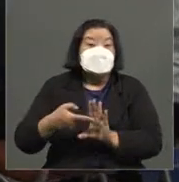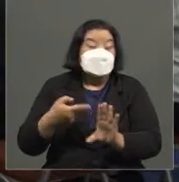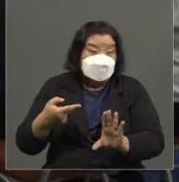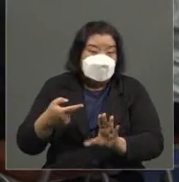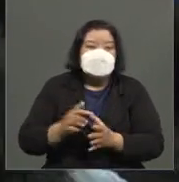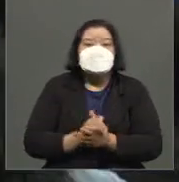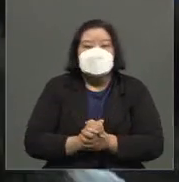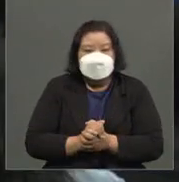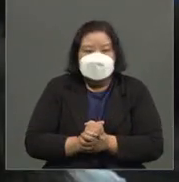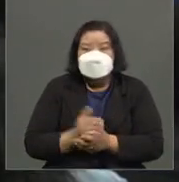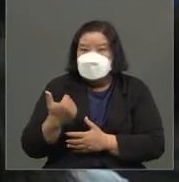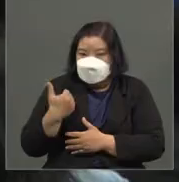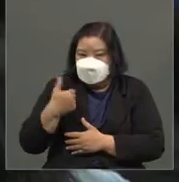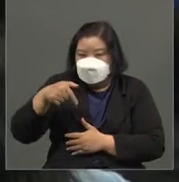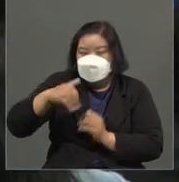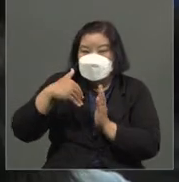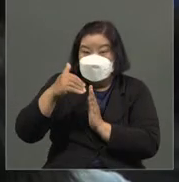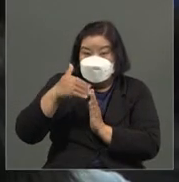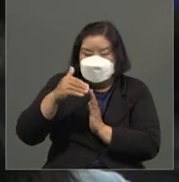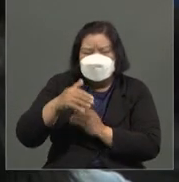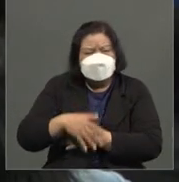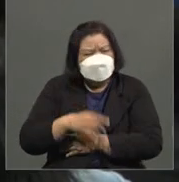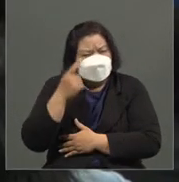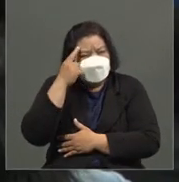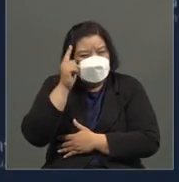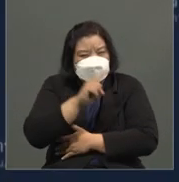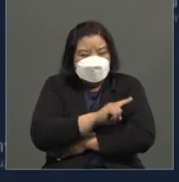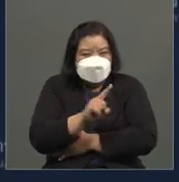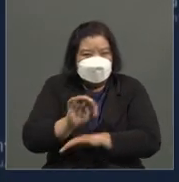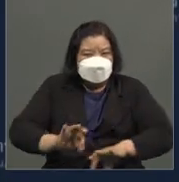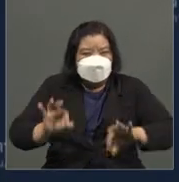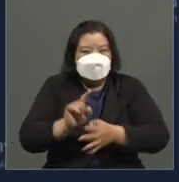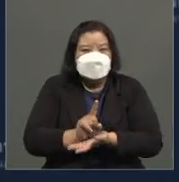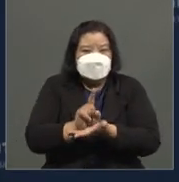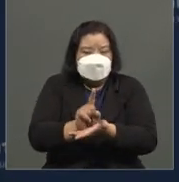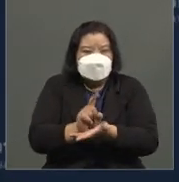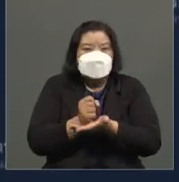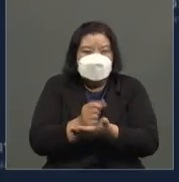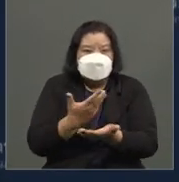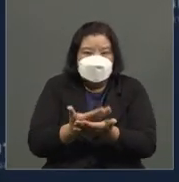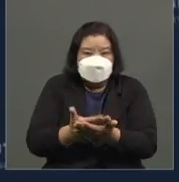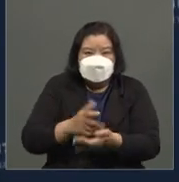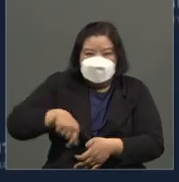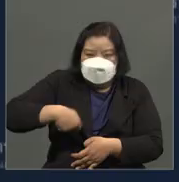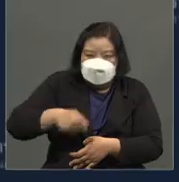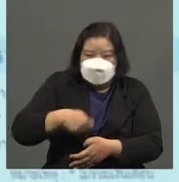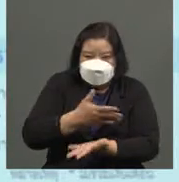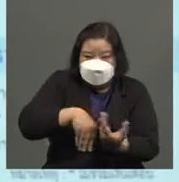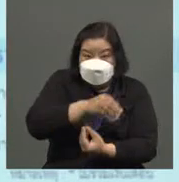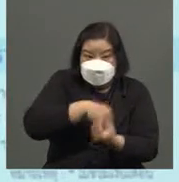ธนาคารแห่งประเทศไทยสำนักงานภาคเหนือแถลงบอกว่าเทศกาลที่จะเกิดขึ้นเนี่ยจะทำให้เศรษฐกิจภาคเหนือในไตรมาส